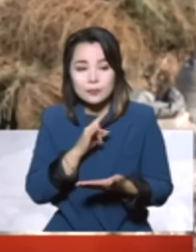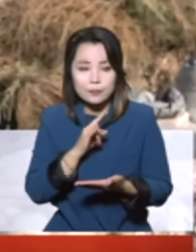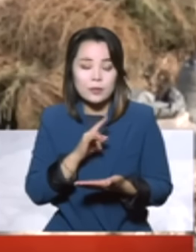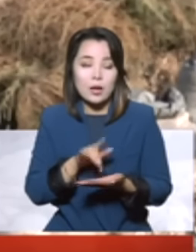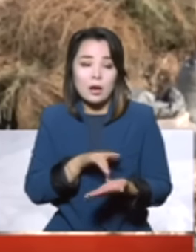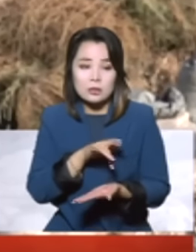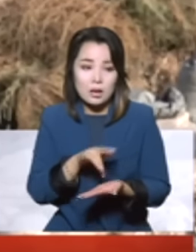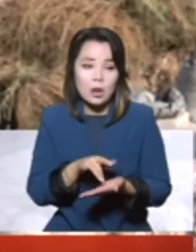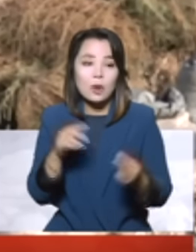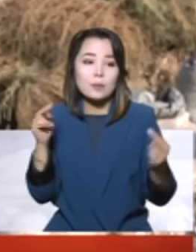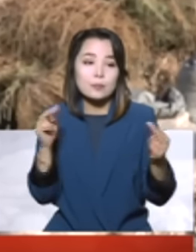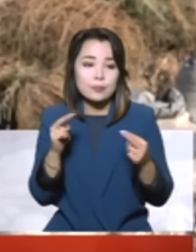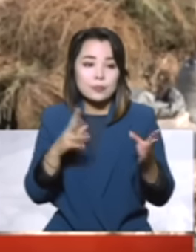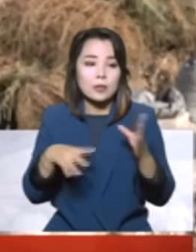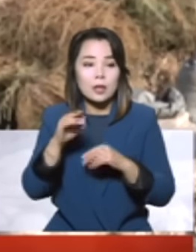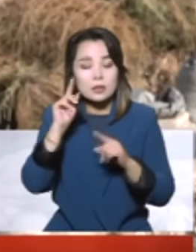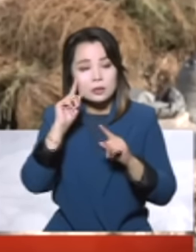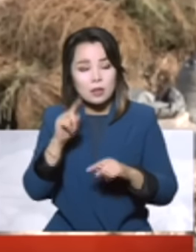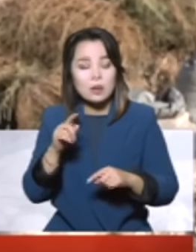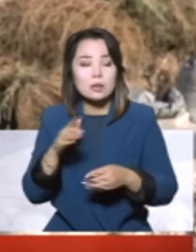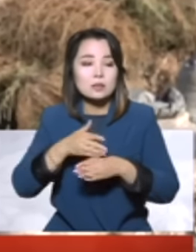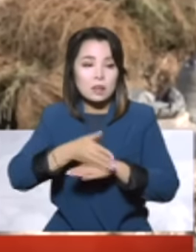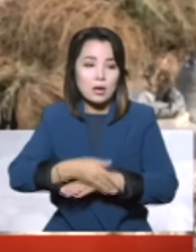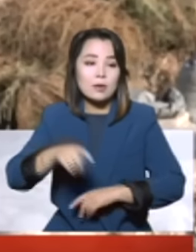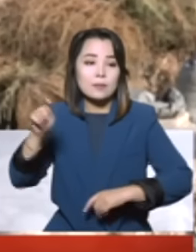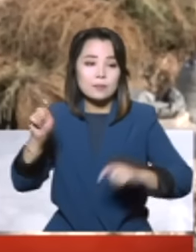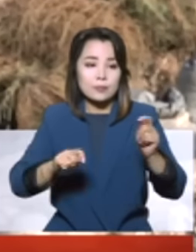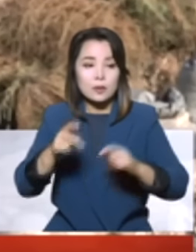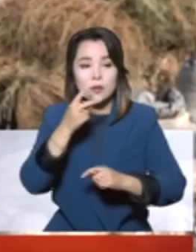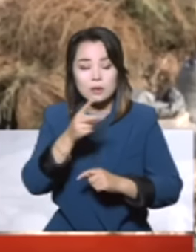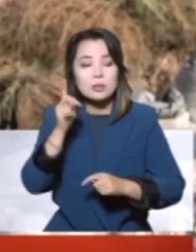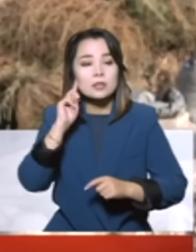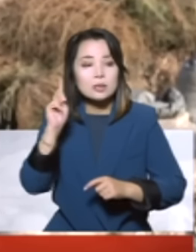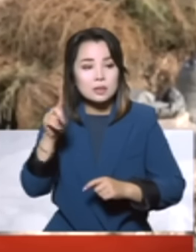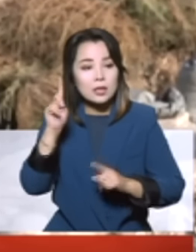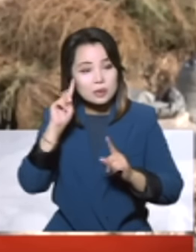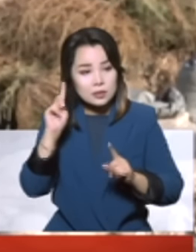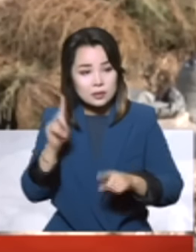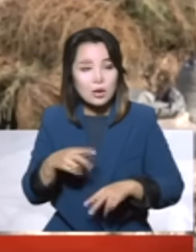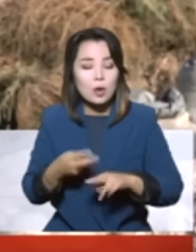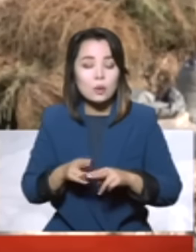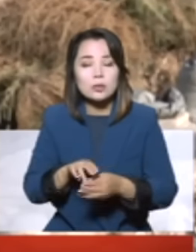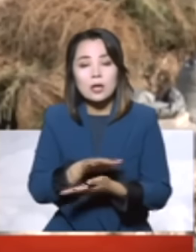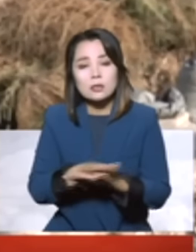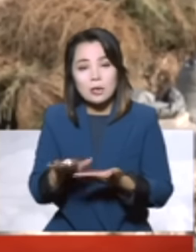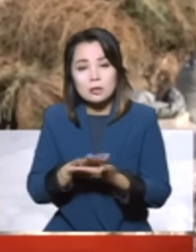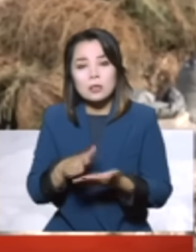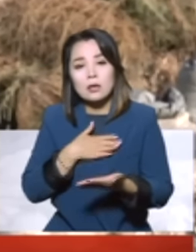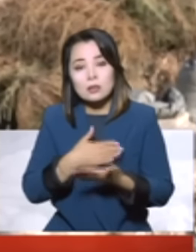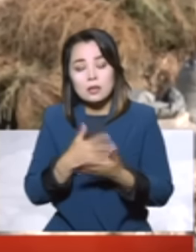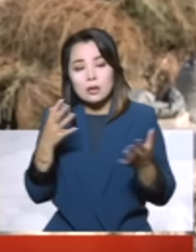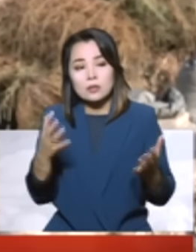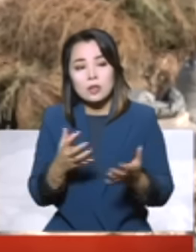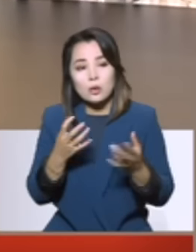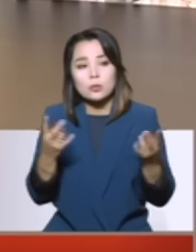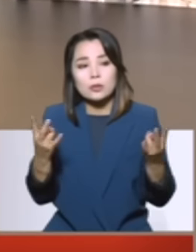оған бәрі куә, бәрі білет, келіп кетіп жатқан қонақтар айтып жатыр, естіп жатыр. Сол тазалығымыз сақтайық.